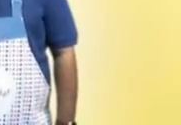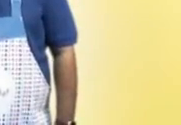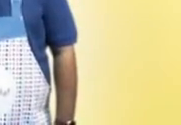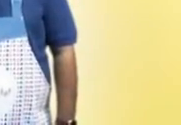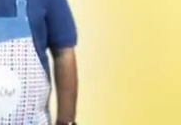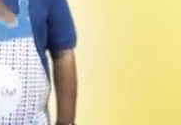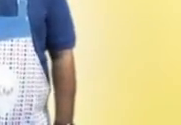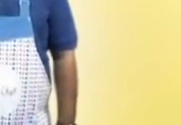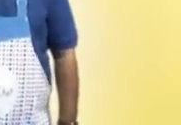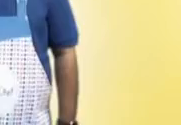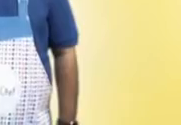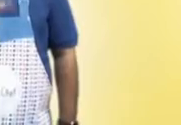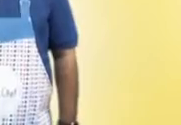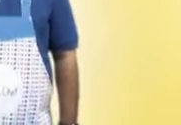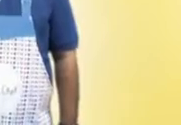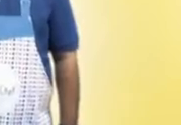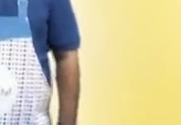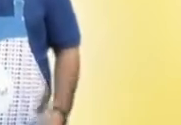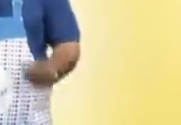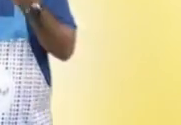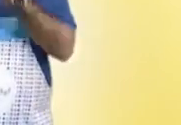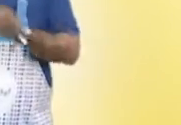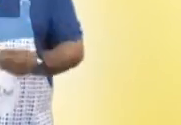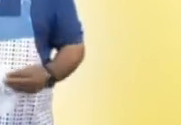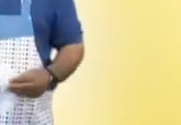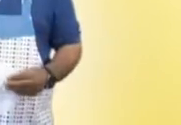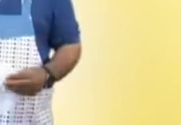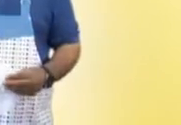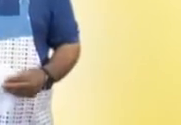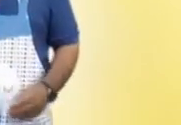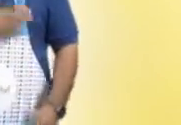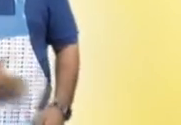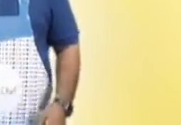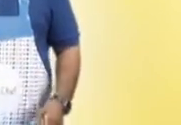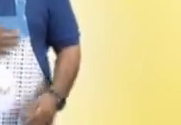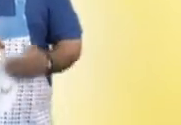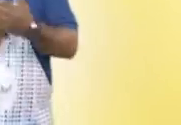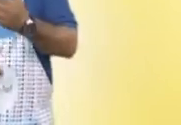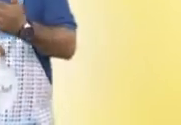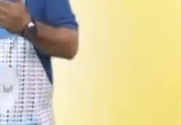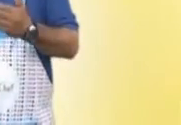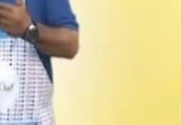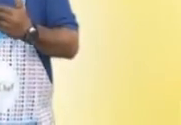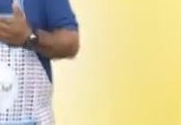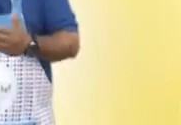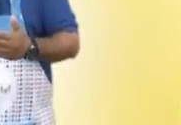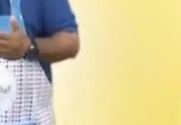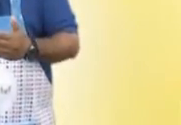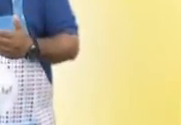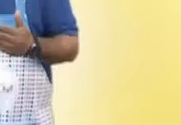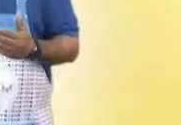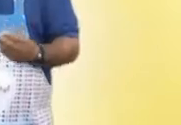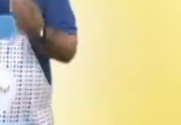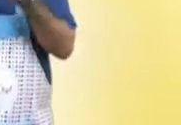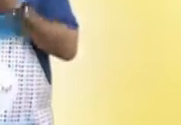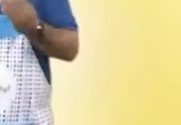ทุกท่านได้ชมวิธีการทำแกงขี้เหล็กเนื้อย่างกันไปแล้วใบขี้เหล็กมีประโยชน์ต่อร่างกายของเราเพราะมีสรรพคุณเป็นยาระบ